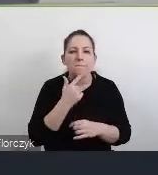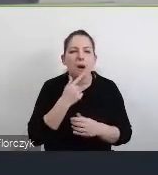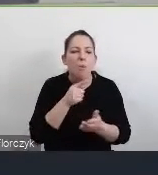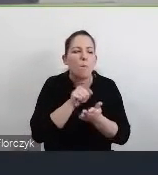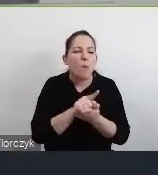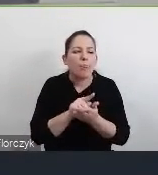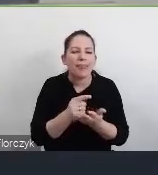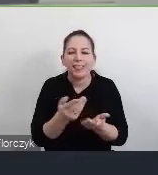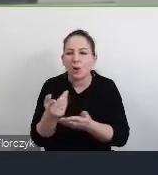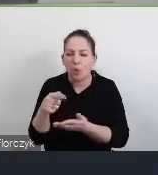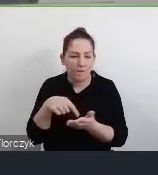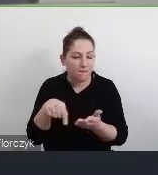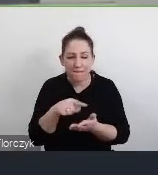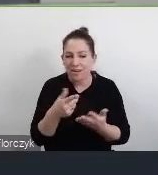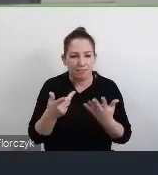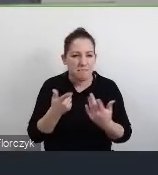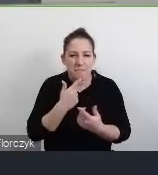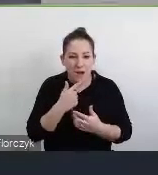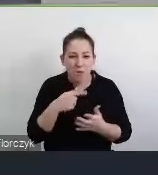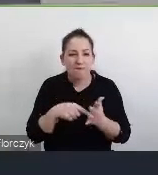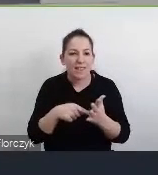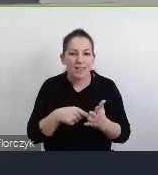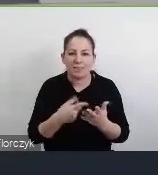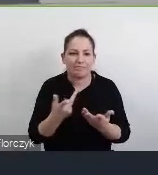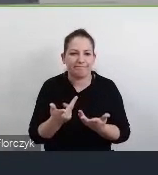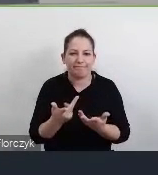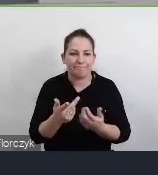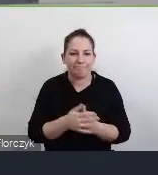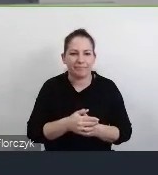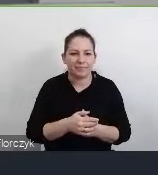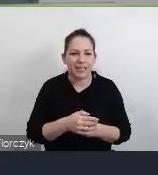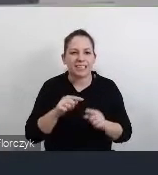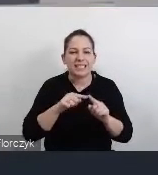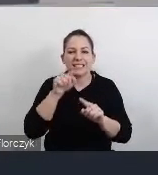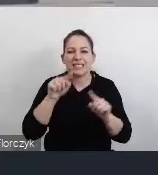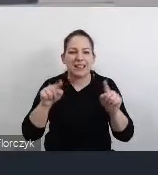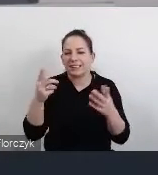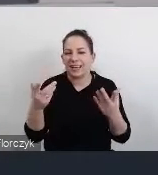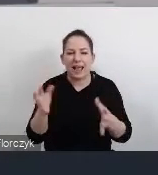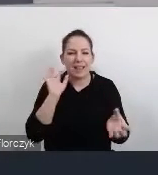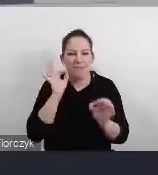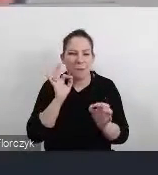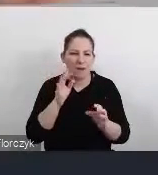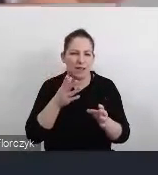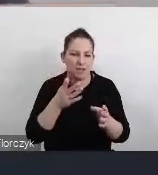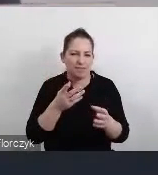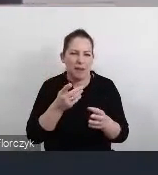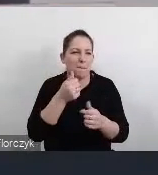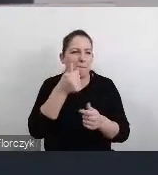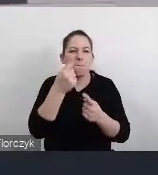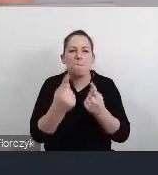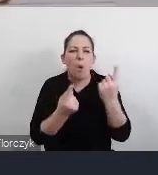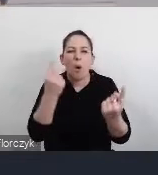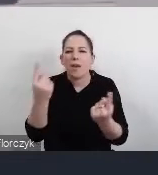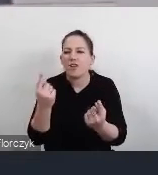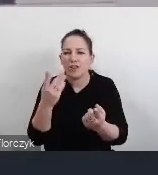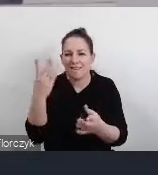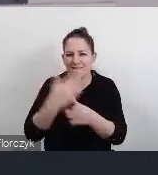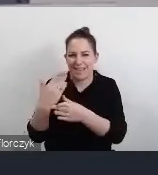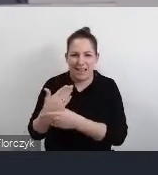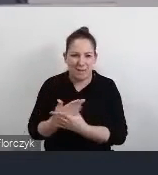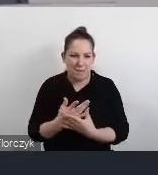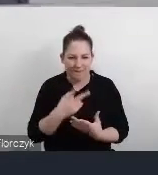podatników. No bo wtedy powiem, przestaje tam już grać rolę statystyka i informacje dotyczą prawie pojedynczych firm, które tam są.